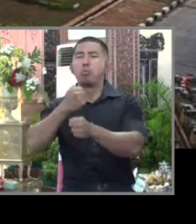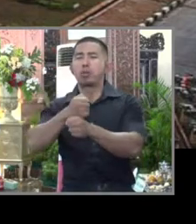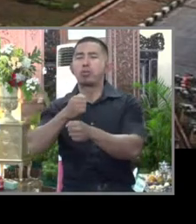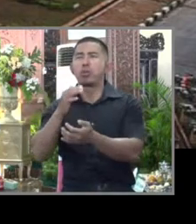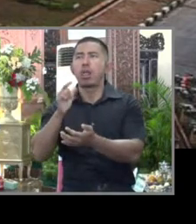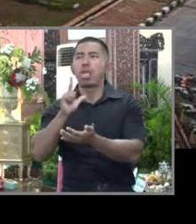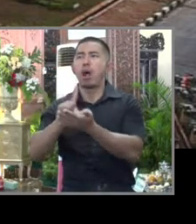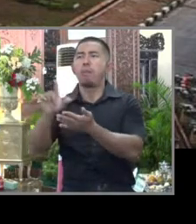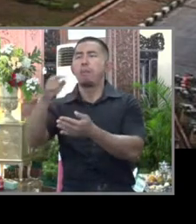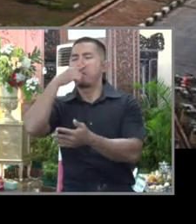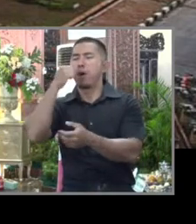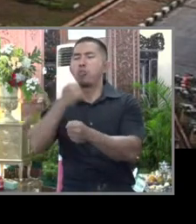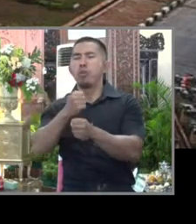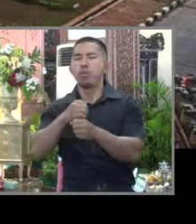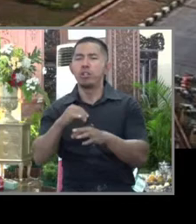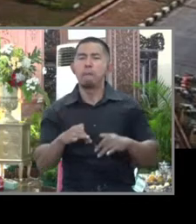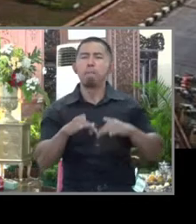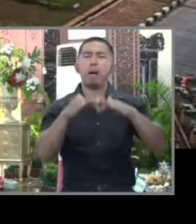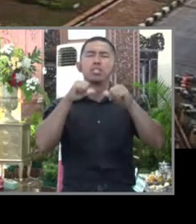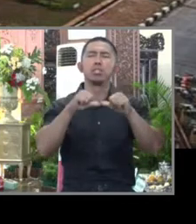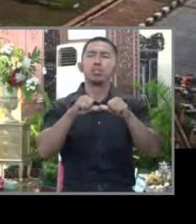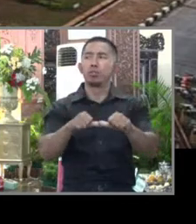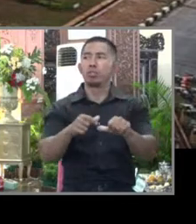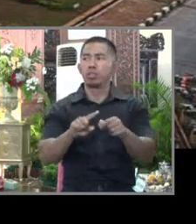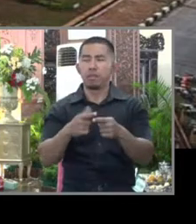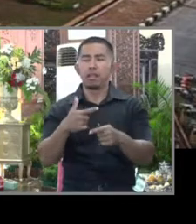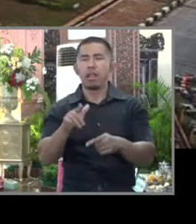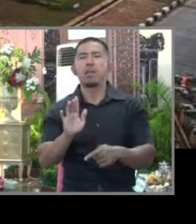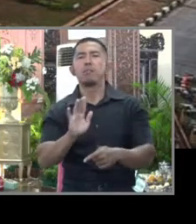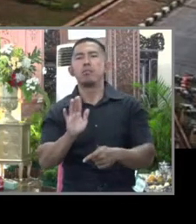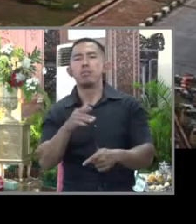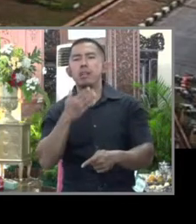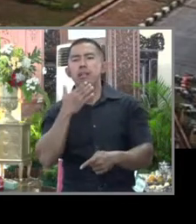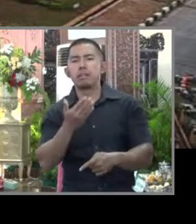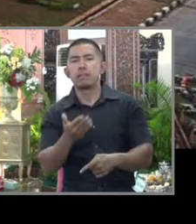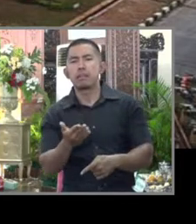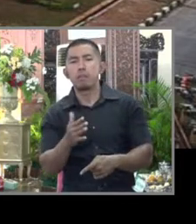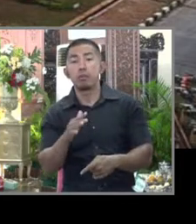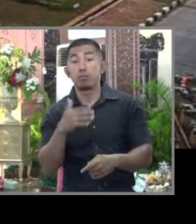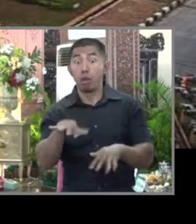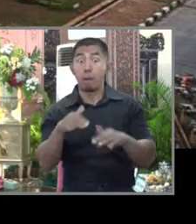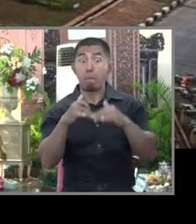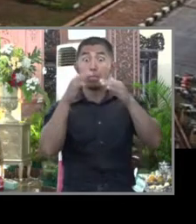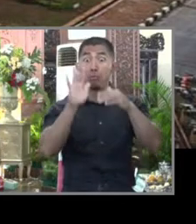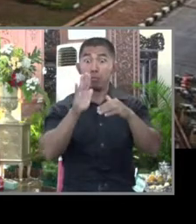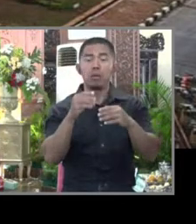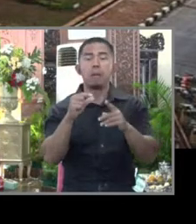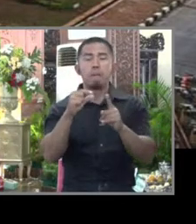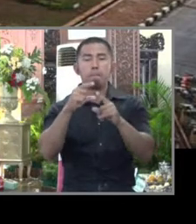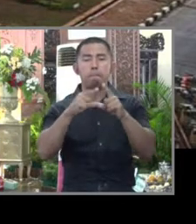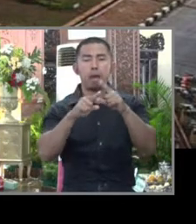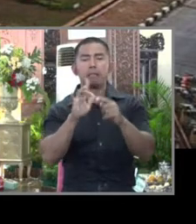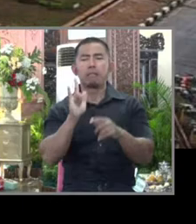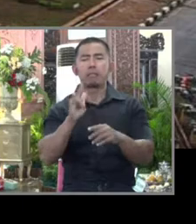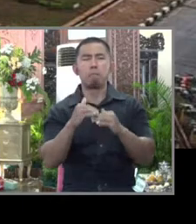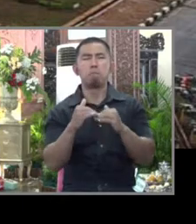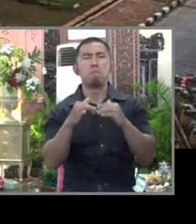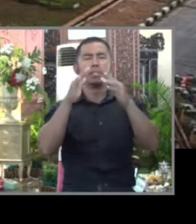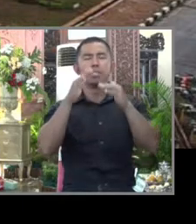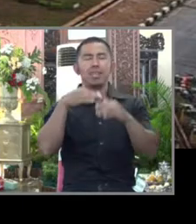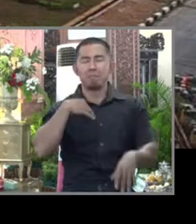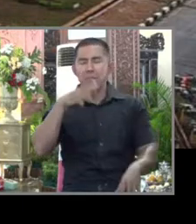terus jadi temen-temen yang lain grup itu menyampaikan ditanyakan sudah enggak banjir Pati laporannya banjir kan kita malu juga